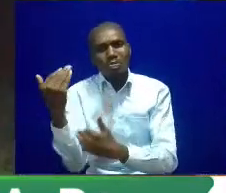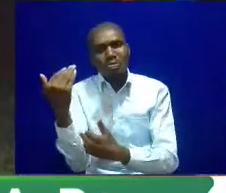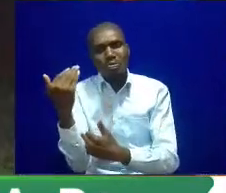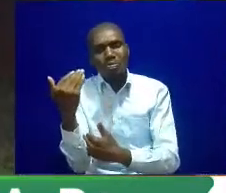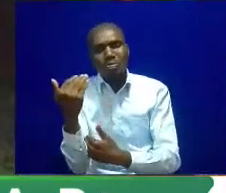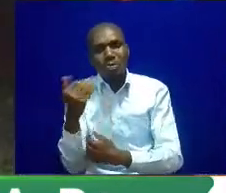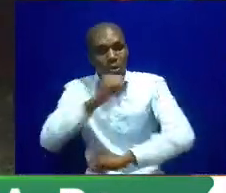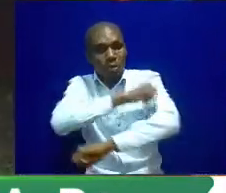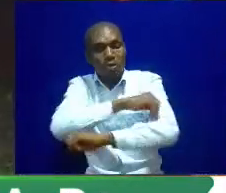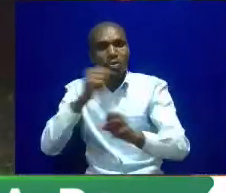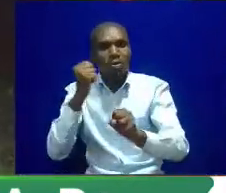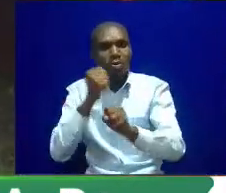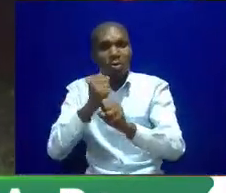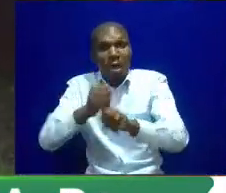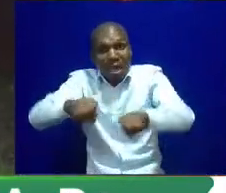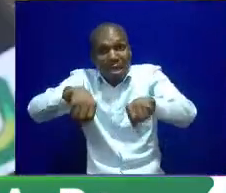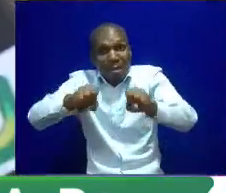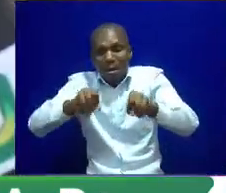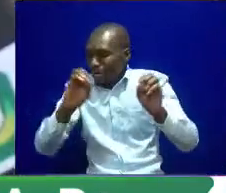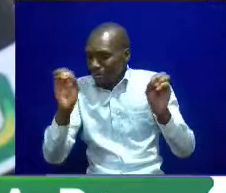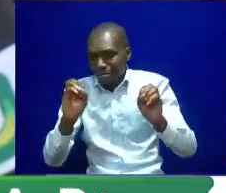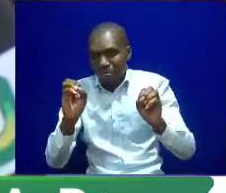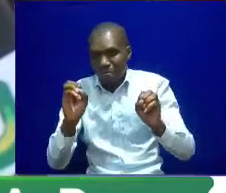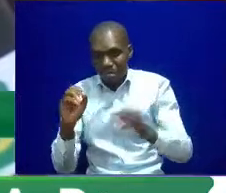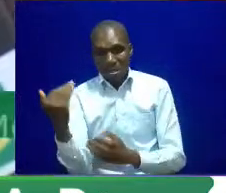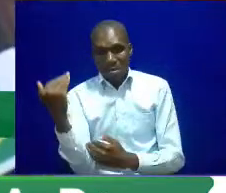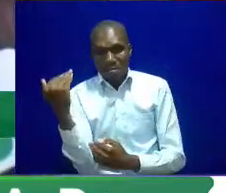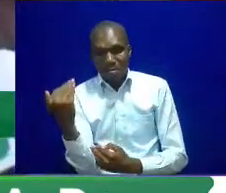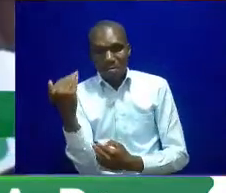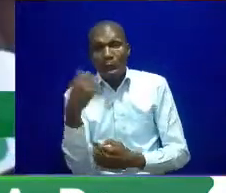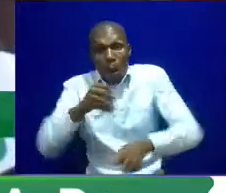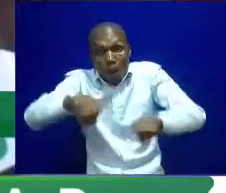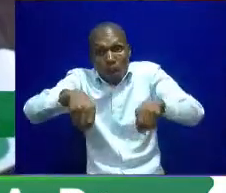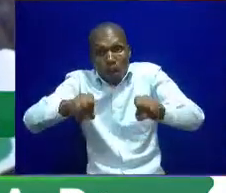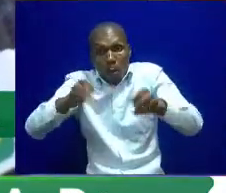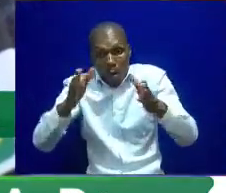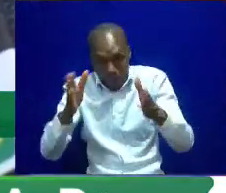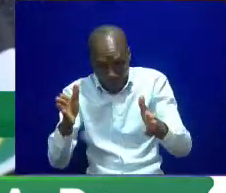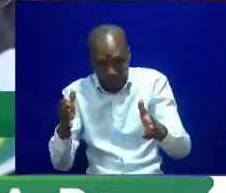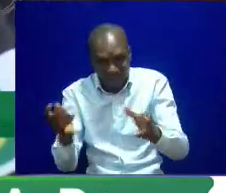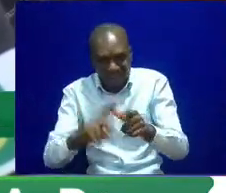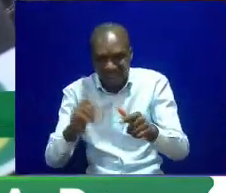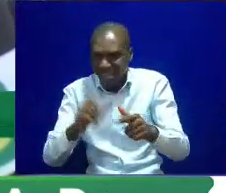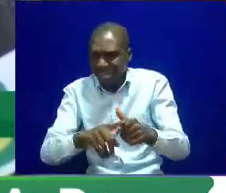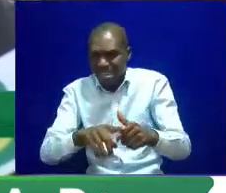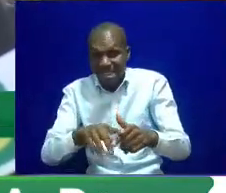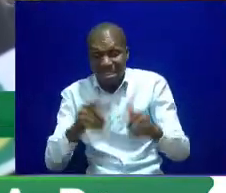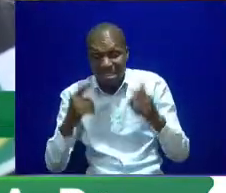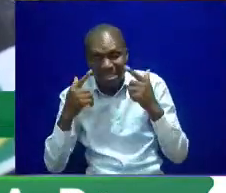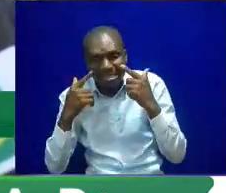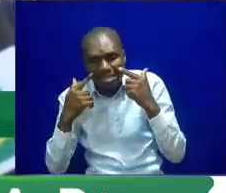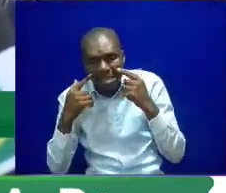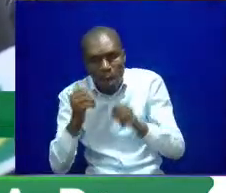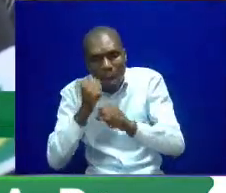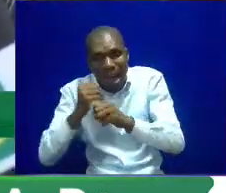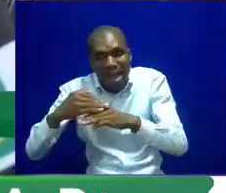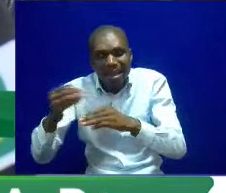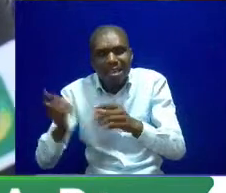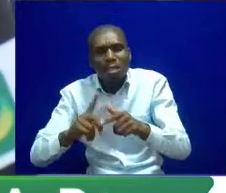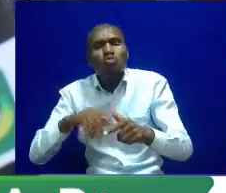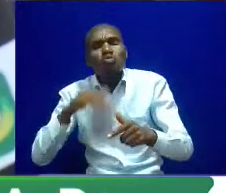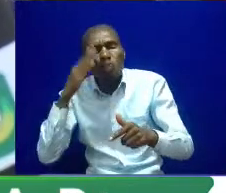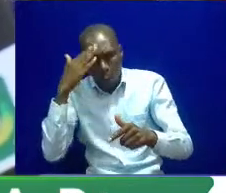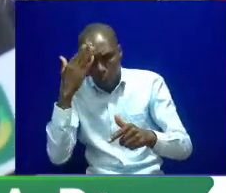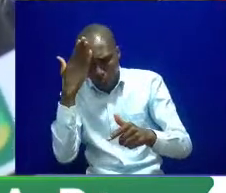gosoa ebiasara bye chipigipigi. Bana bako bako gende chipigipigi. Barore kabisa baikira ange mumanyene kijo kwa